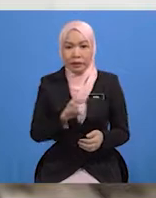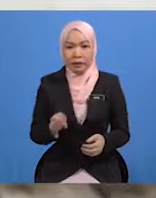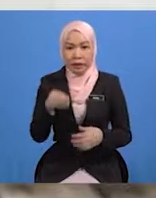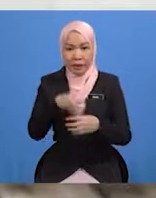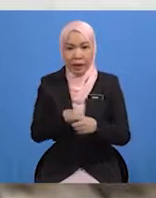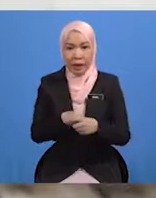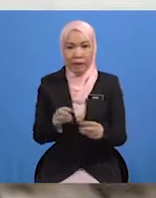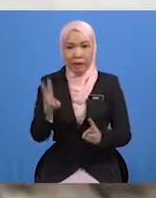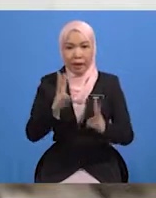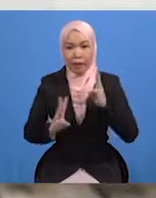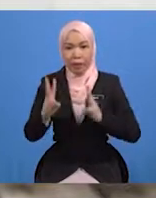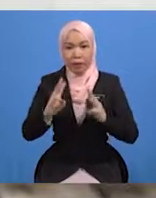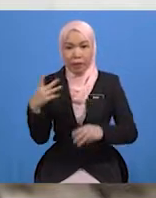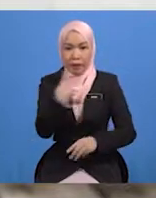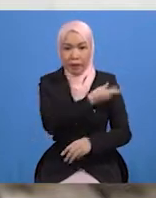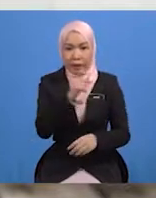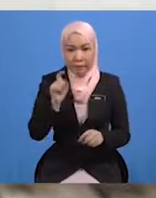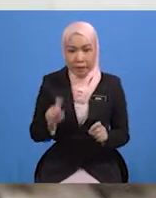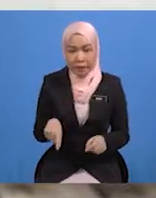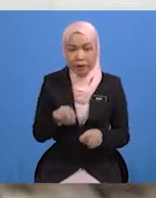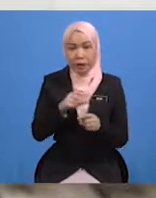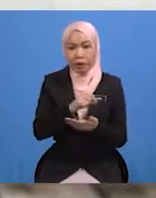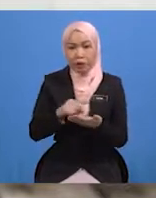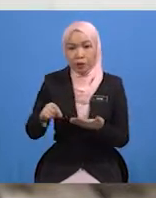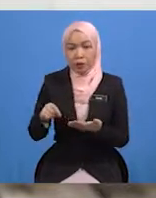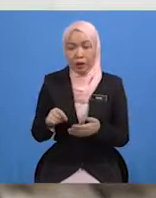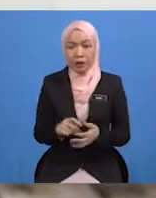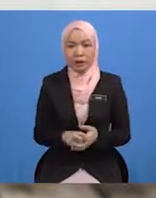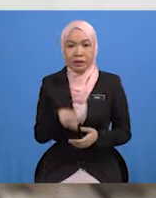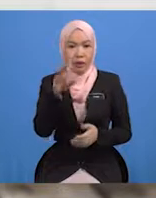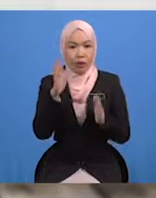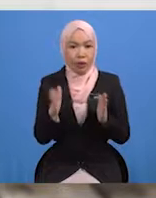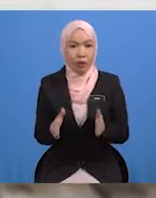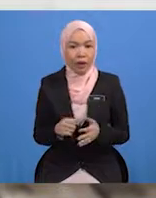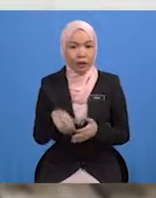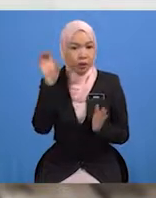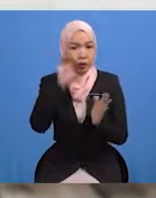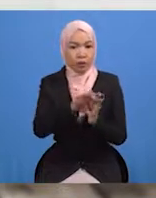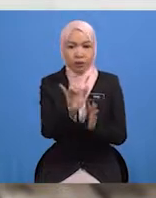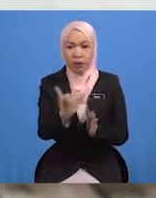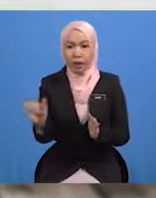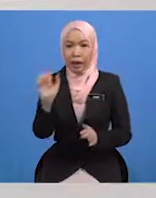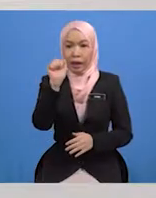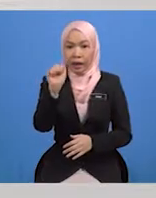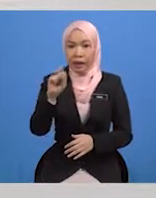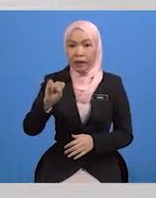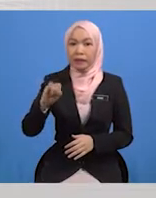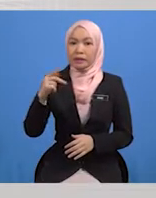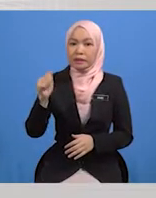menulis seorang yang, contohnya Asiah Samiah, seorang yang cerdik.